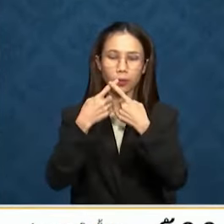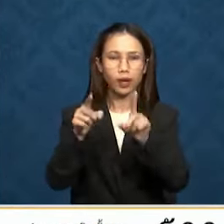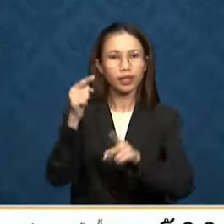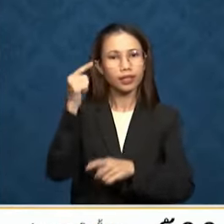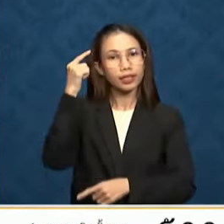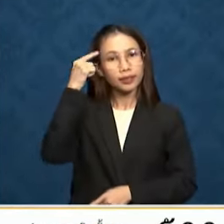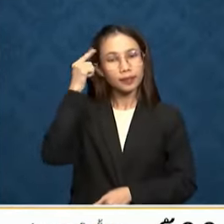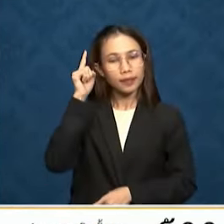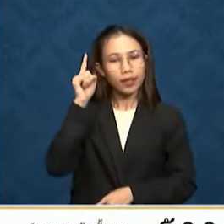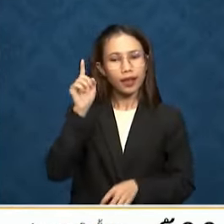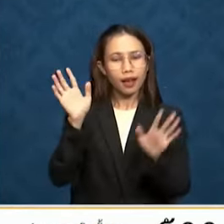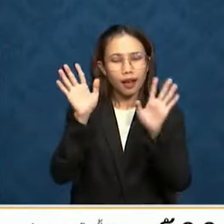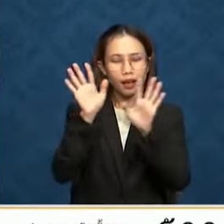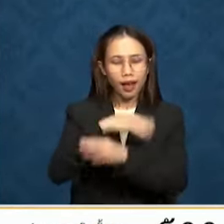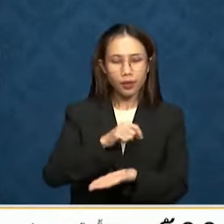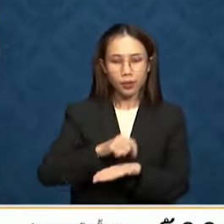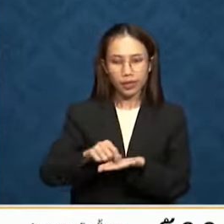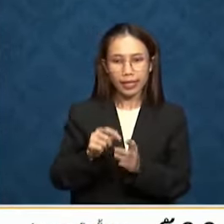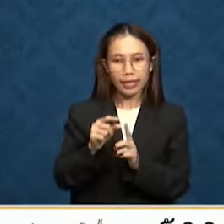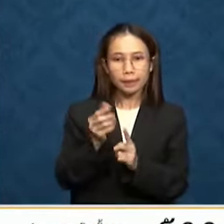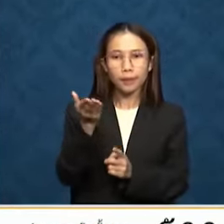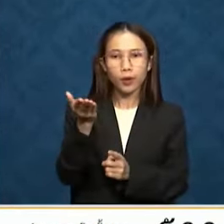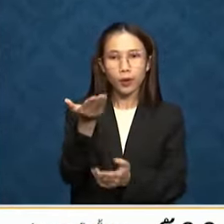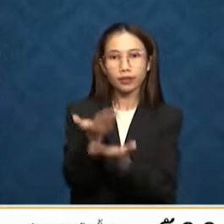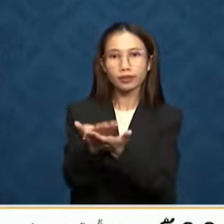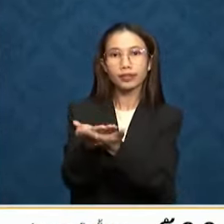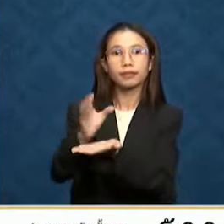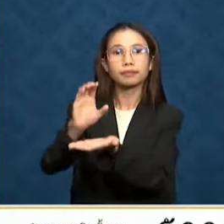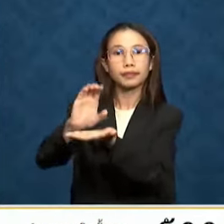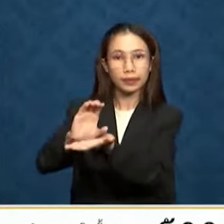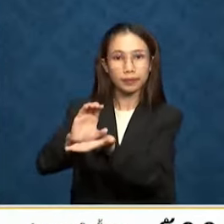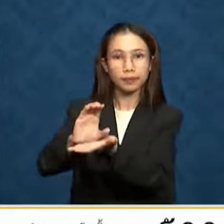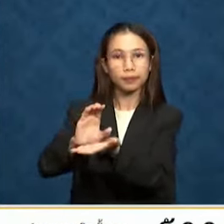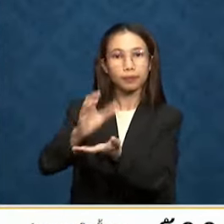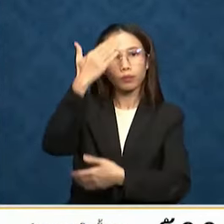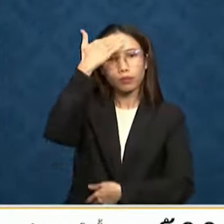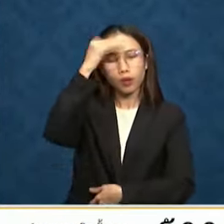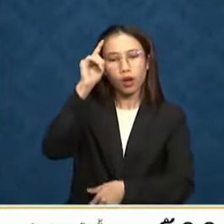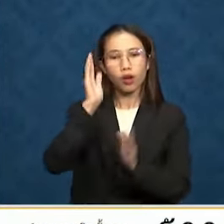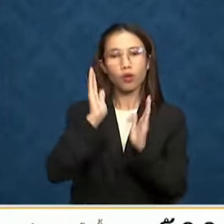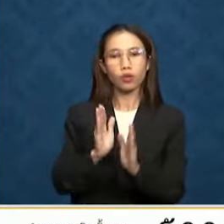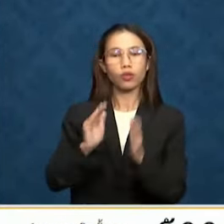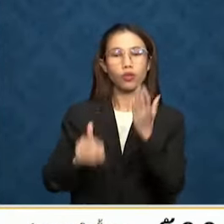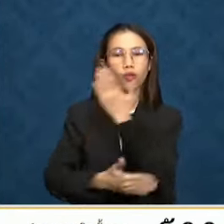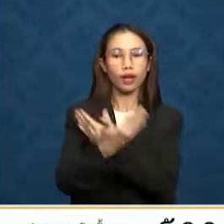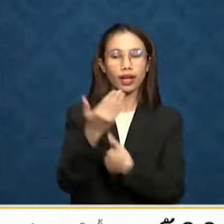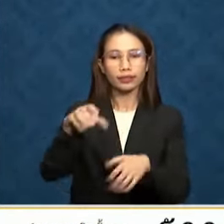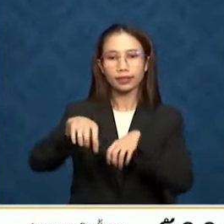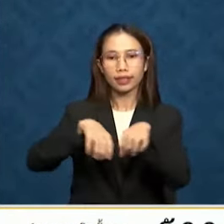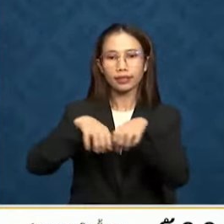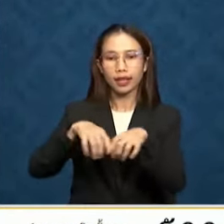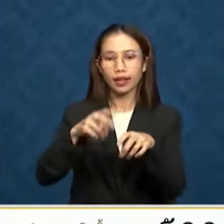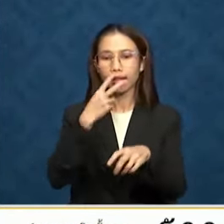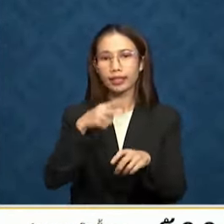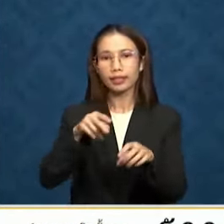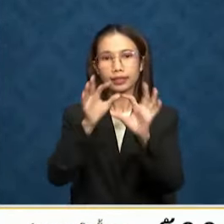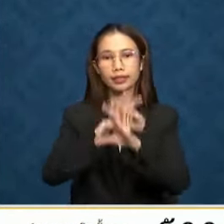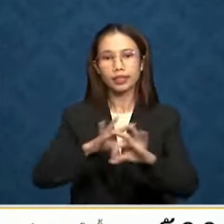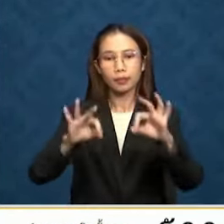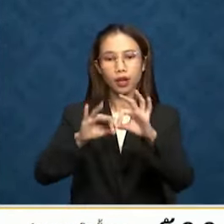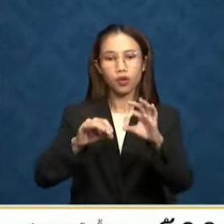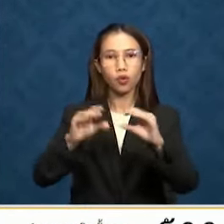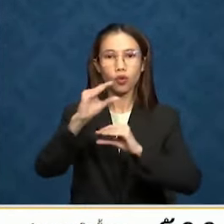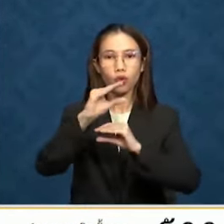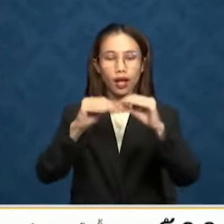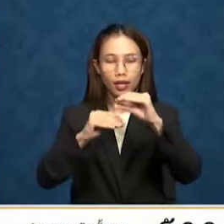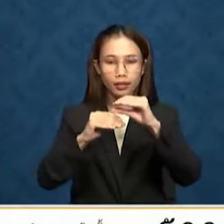ผู้เขียนคำของบประมาณเข้ามาเท่านั้นเพราะว่าผู้ที่มีโอกาสที่จะจัดเรียงความสำคัญของโครงการแต่